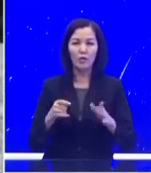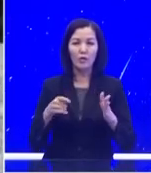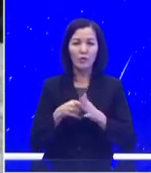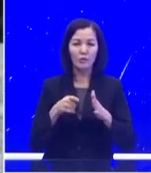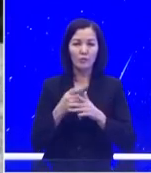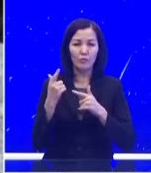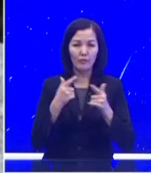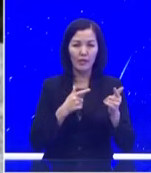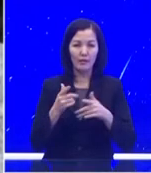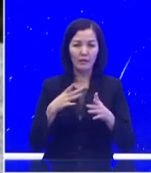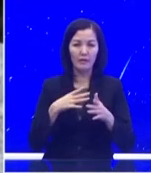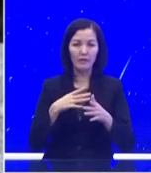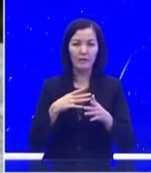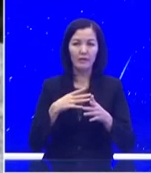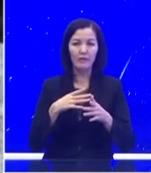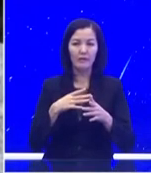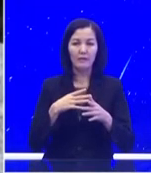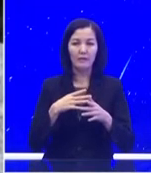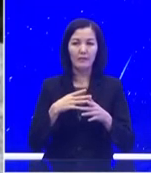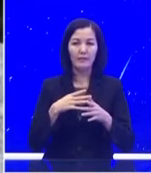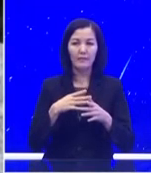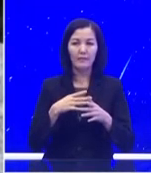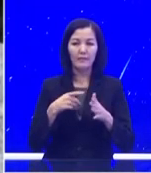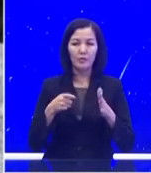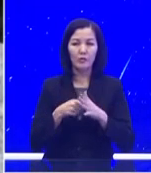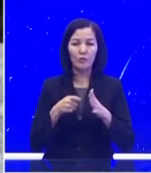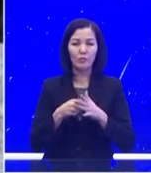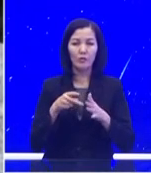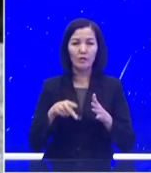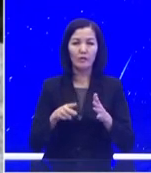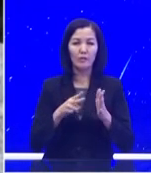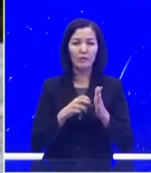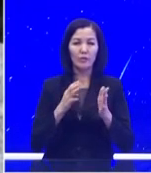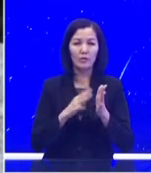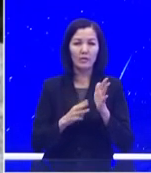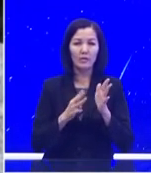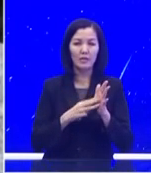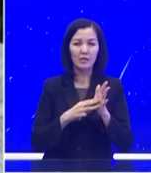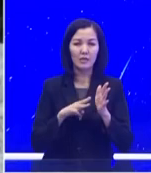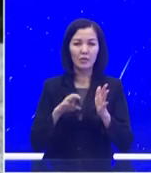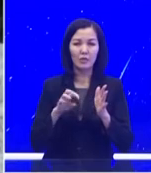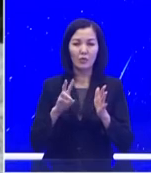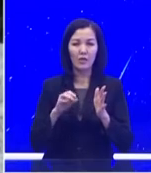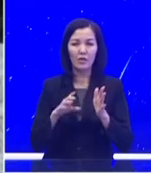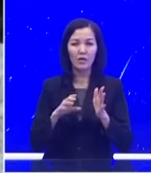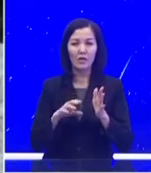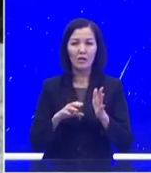дайындалды. Атап өткенде шөп 2788 000 тонна, оның ішінде